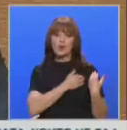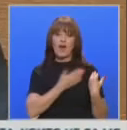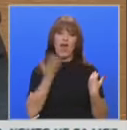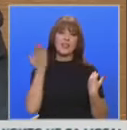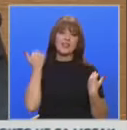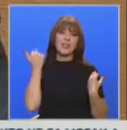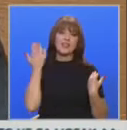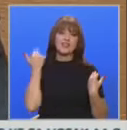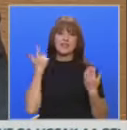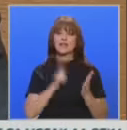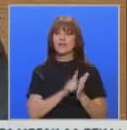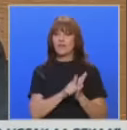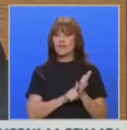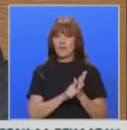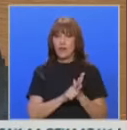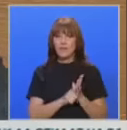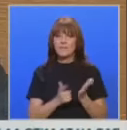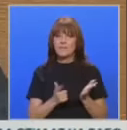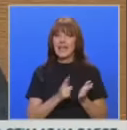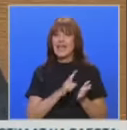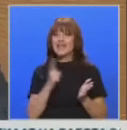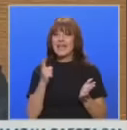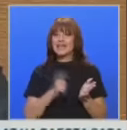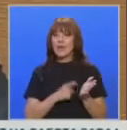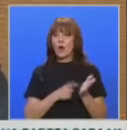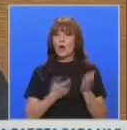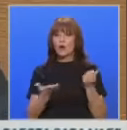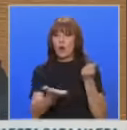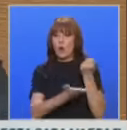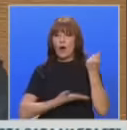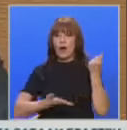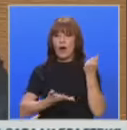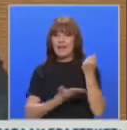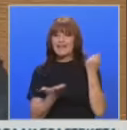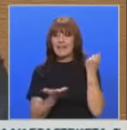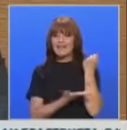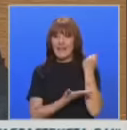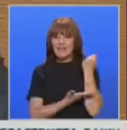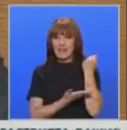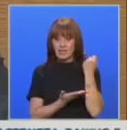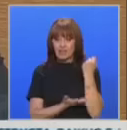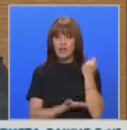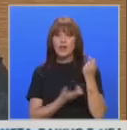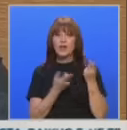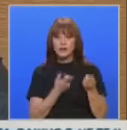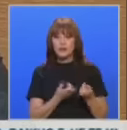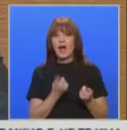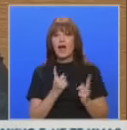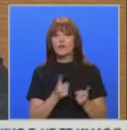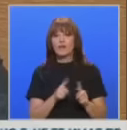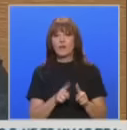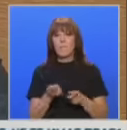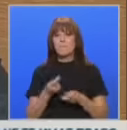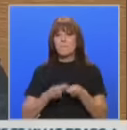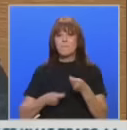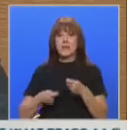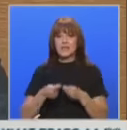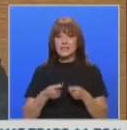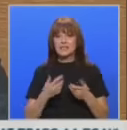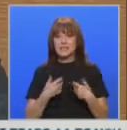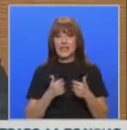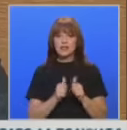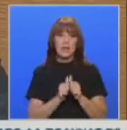на незаконното изсичане на горите, които са естествен кумулатор на водните маси и естествен бизнес на вашите